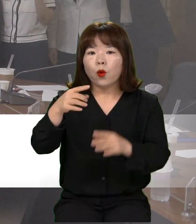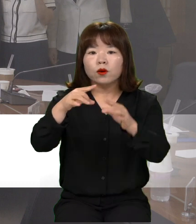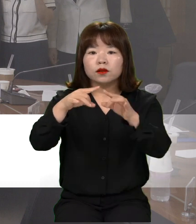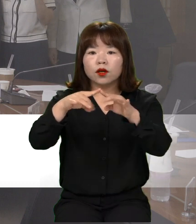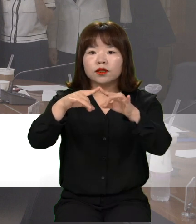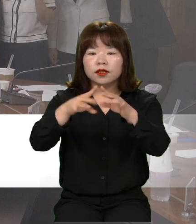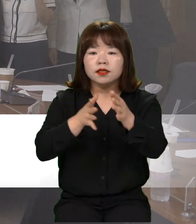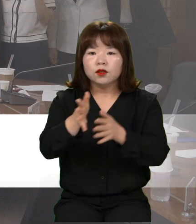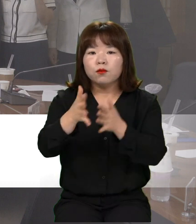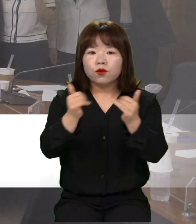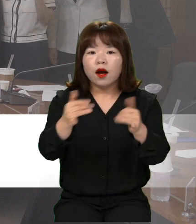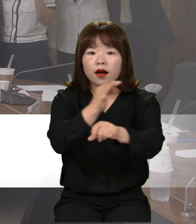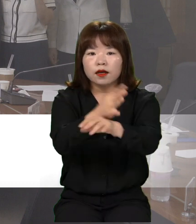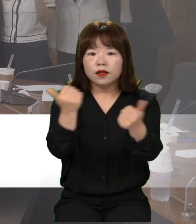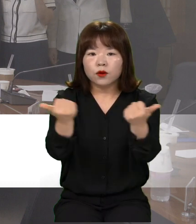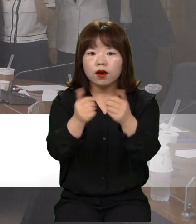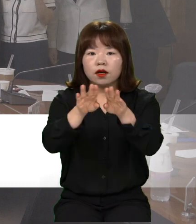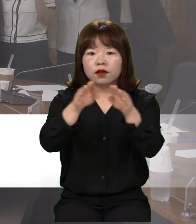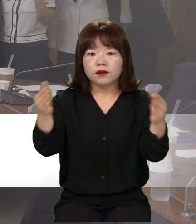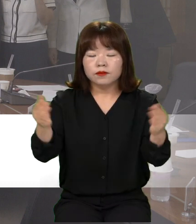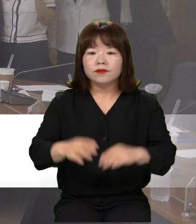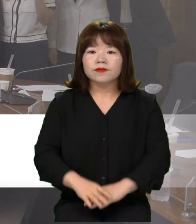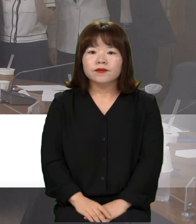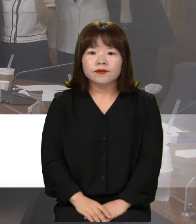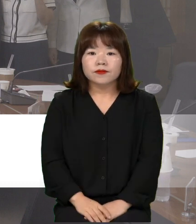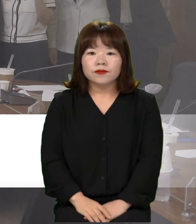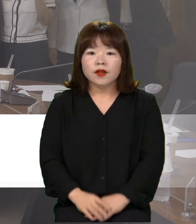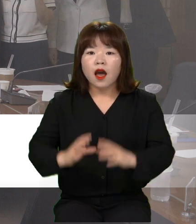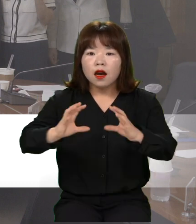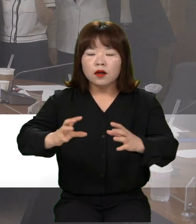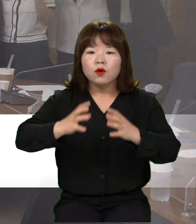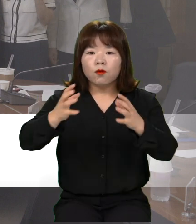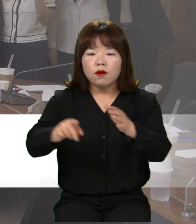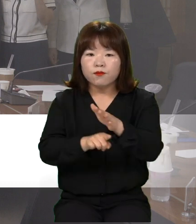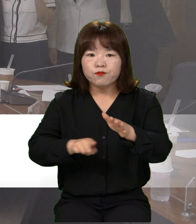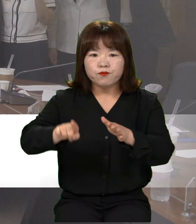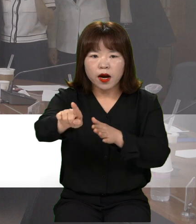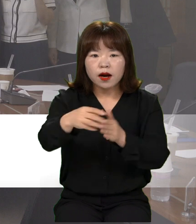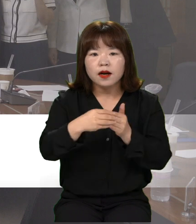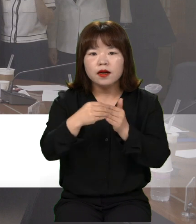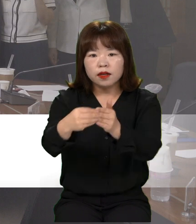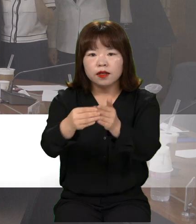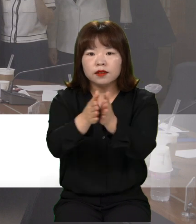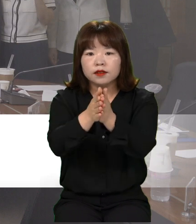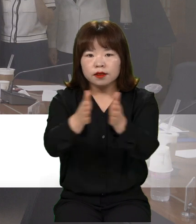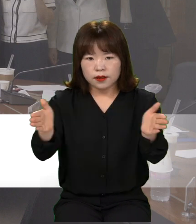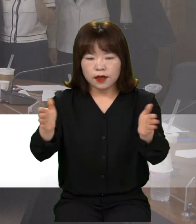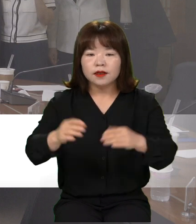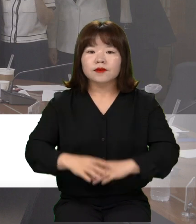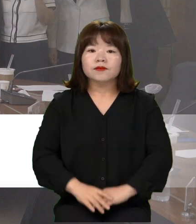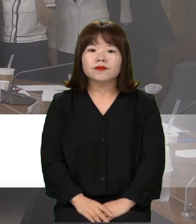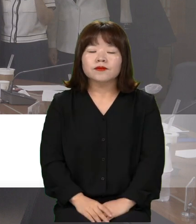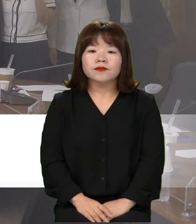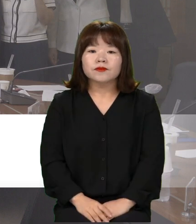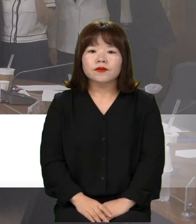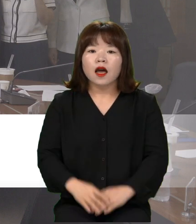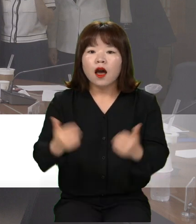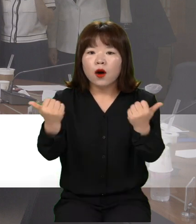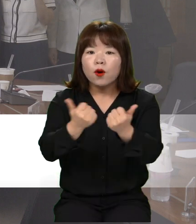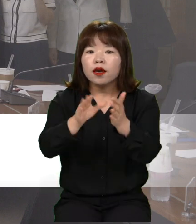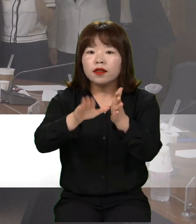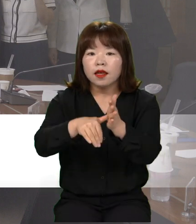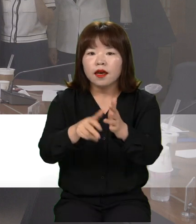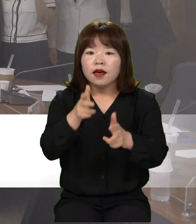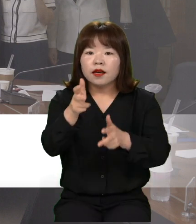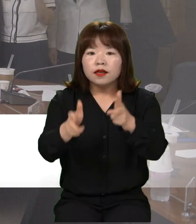포항시가 2050 전지보국 전문가 TF 간담회를 열었습니다 글로벌 초격차를 견인할 전지보국으로 가는 첫걸음인데요